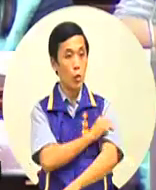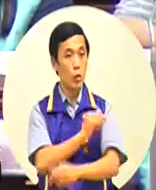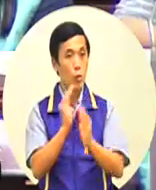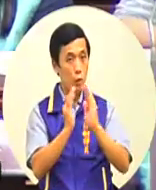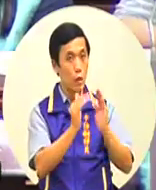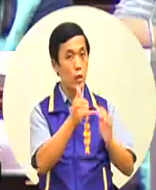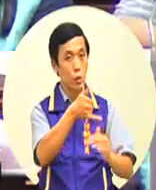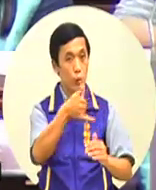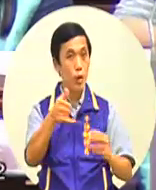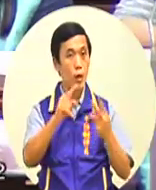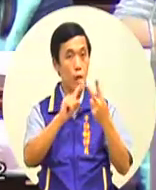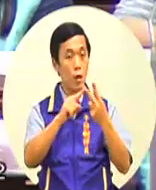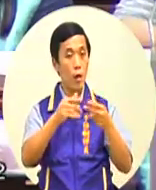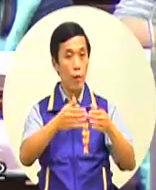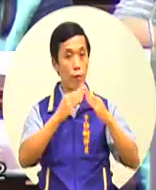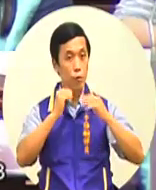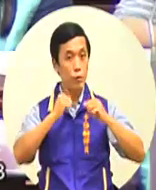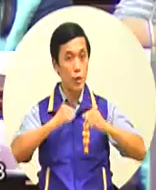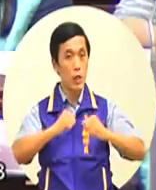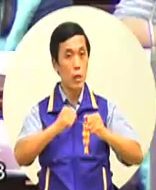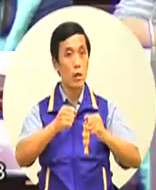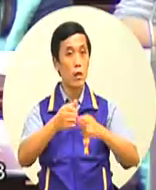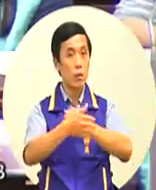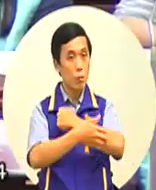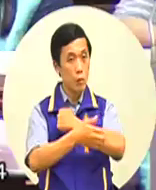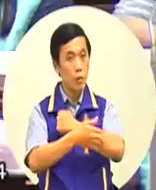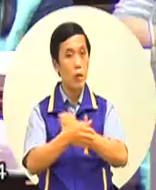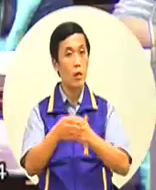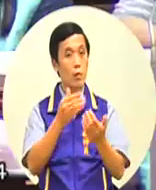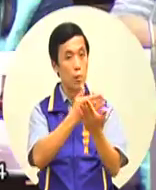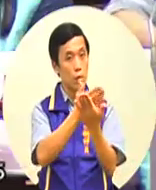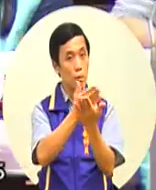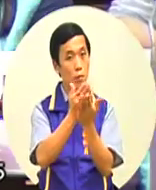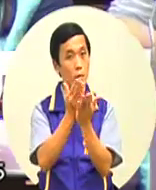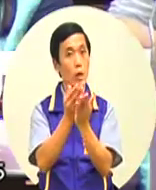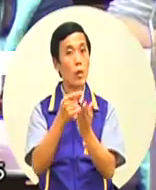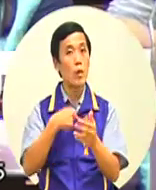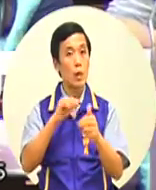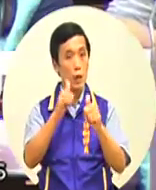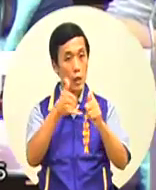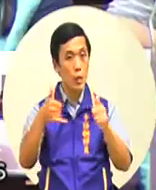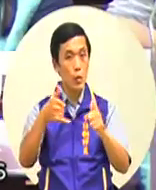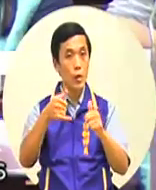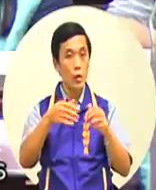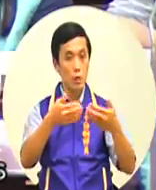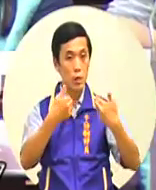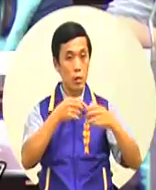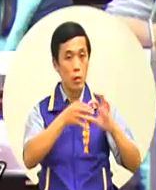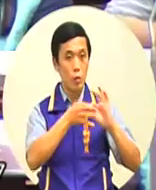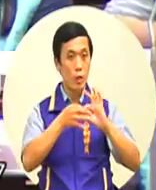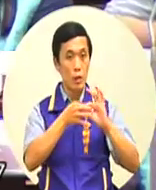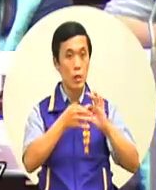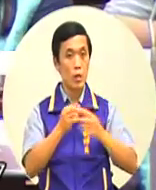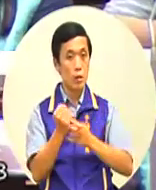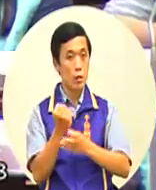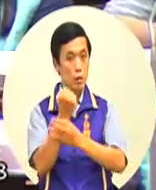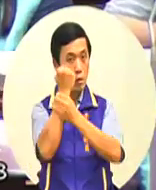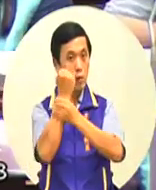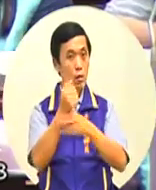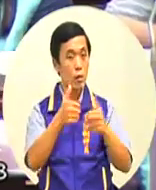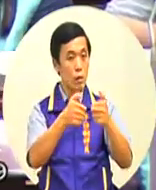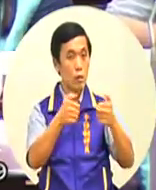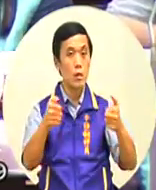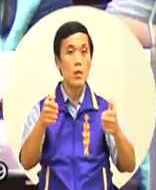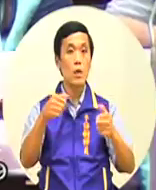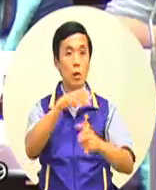复健的人力等等。好，所以这些部分我们很感谢议员有很多的关心跟支持，那我们也借由各